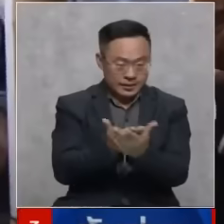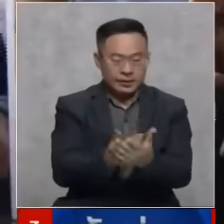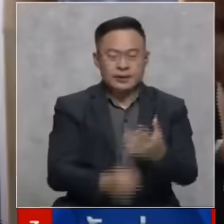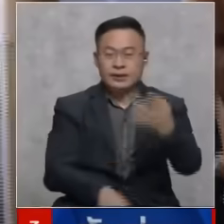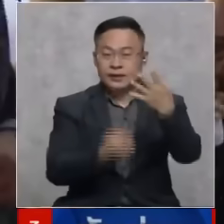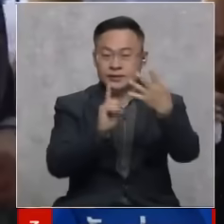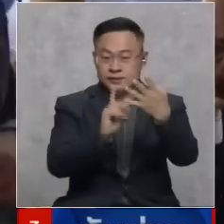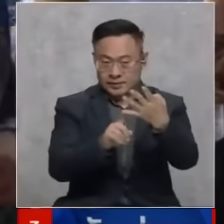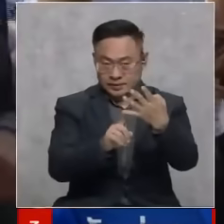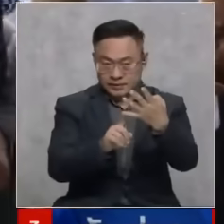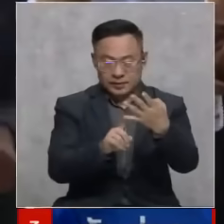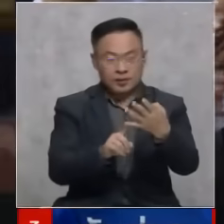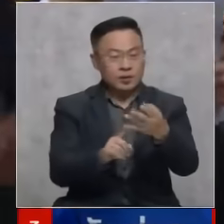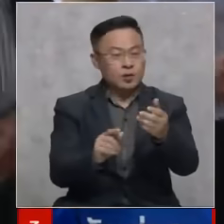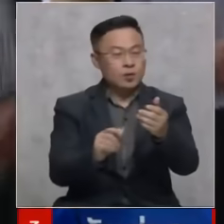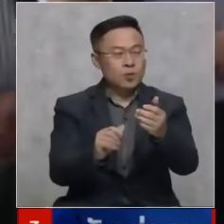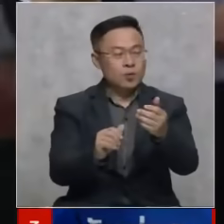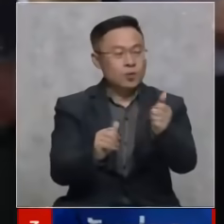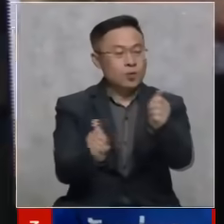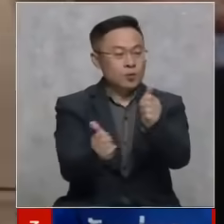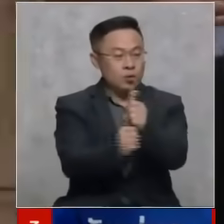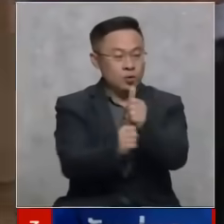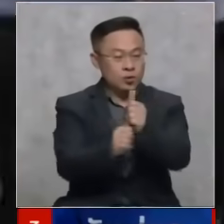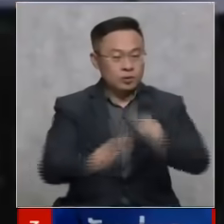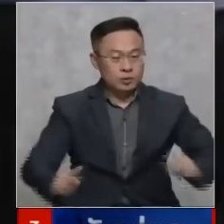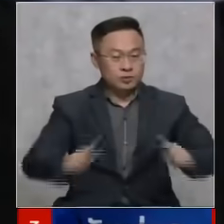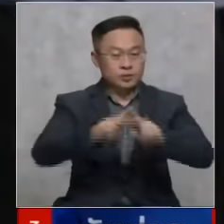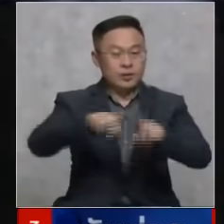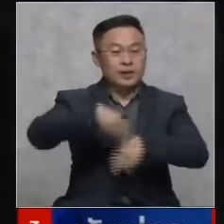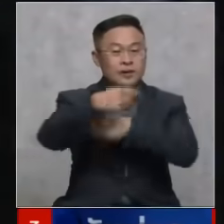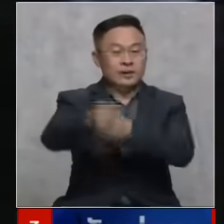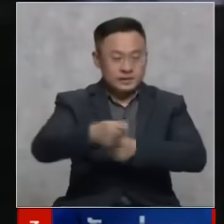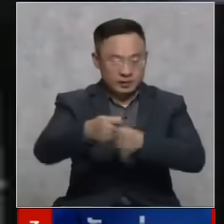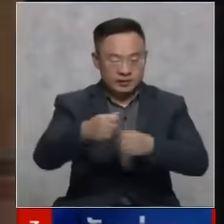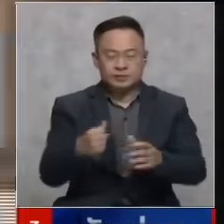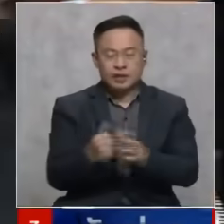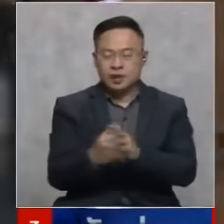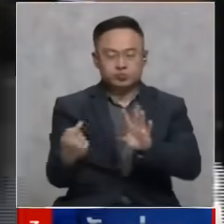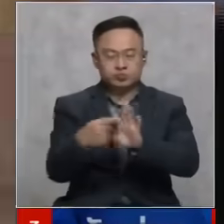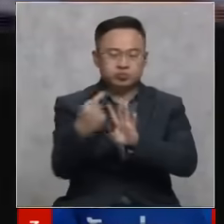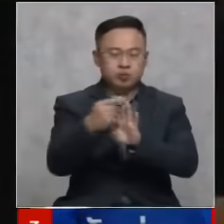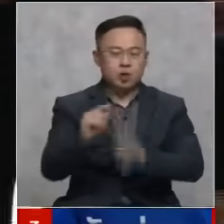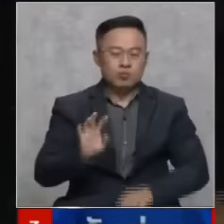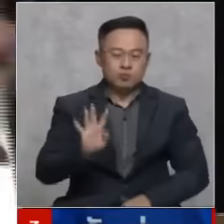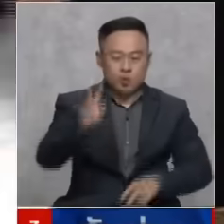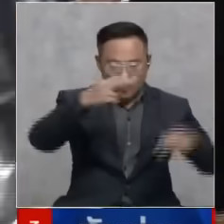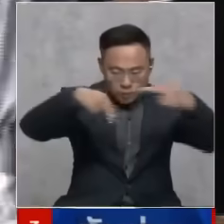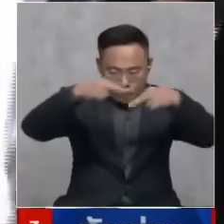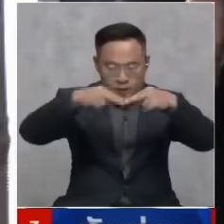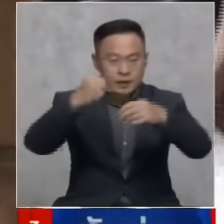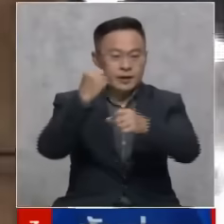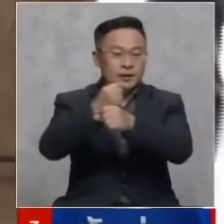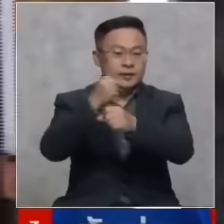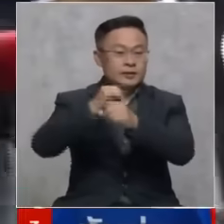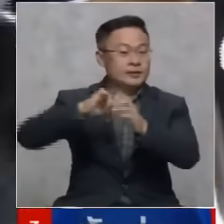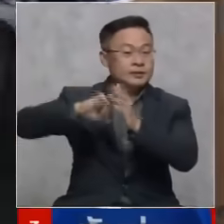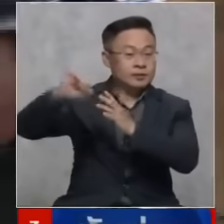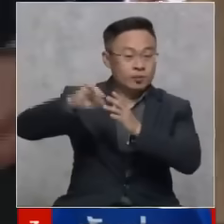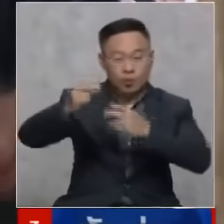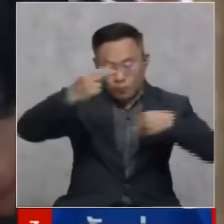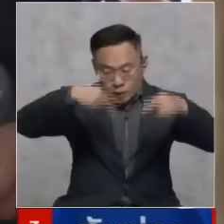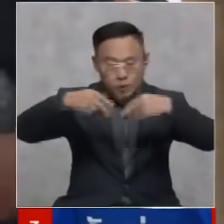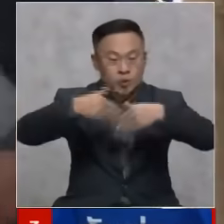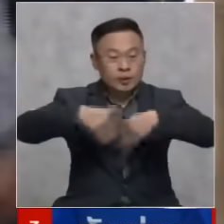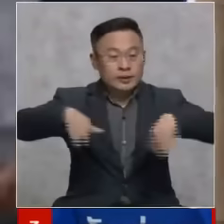ณอนุชานาคาสายรัฐมนตรีช่วยเกษตรนะคะไปตรวจราชการเชียงใหม่ภารกิจแรกก็เขื่อนที่บอกไปว่า